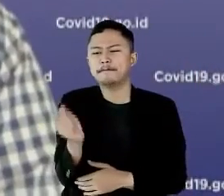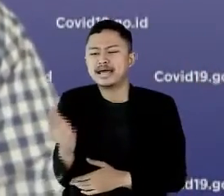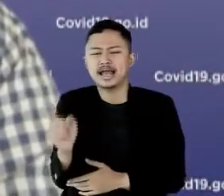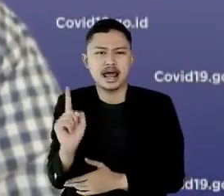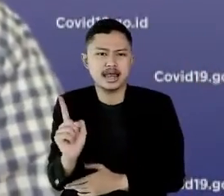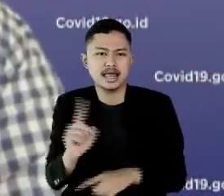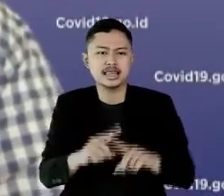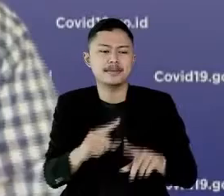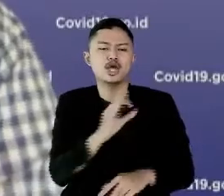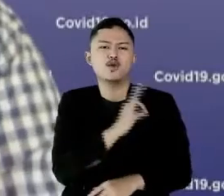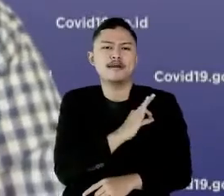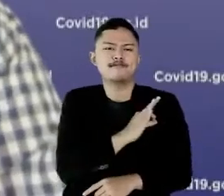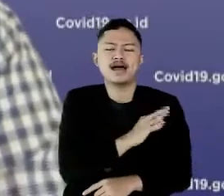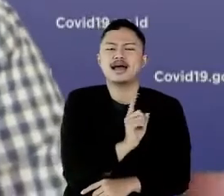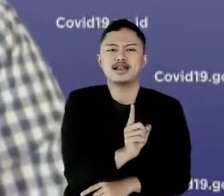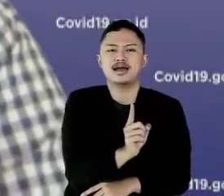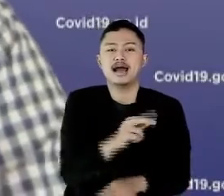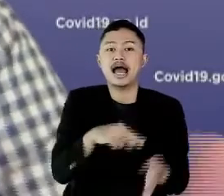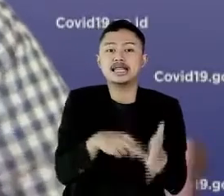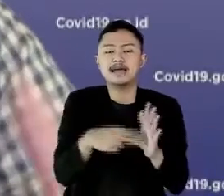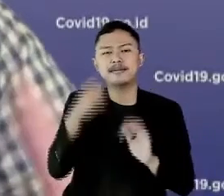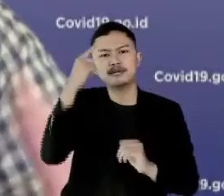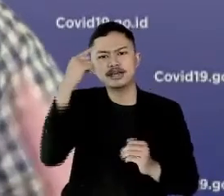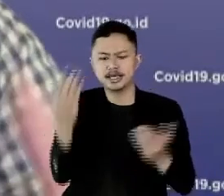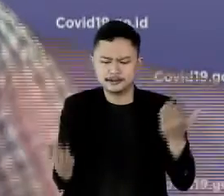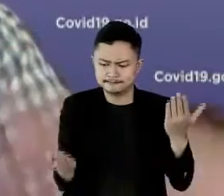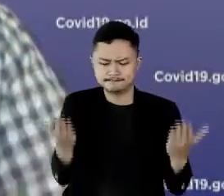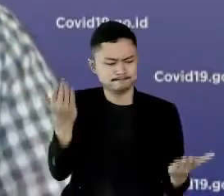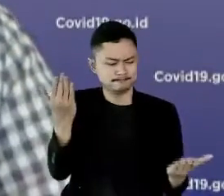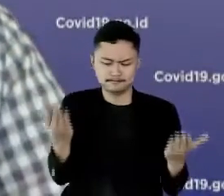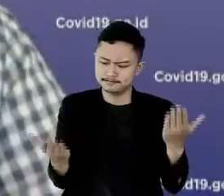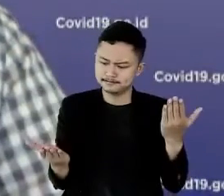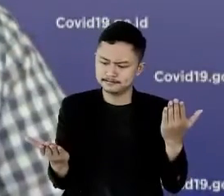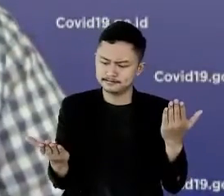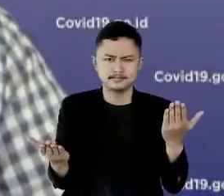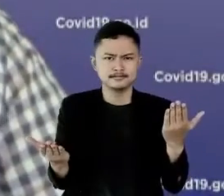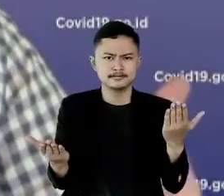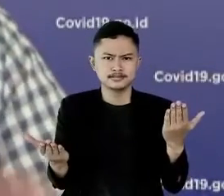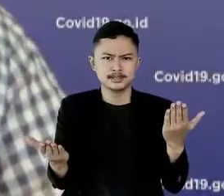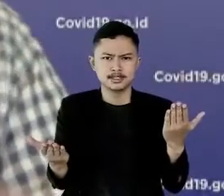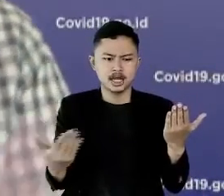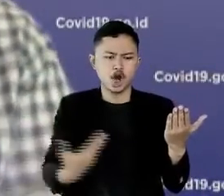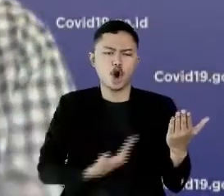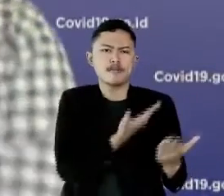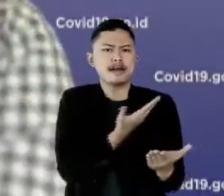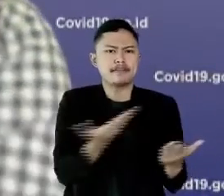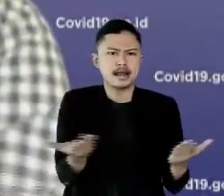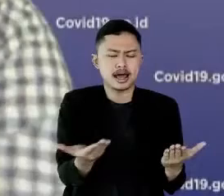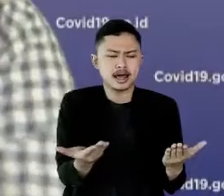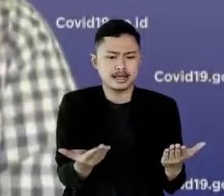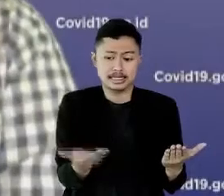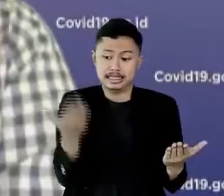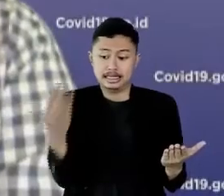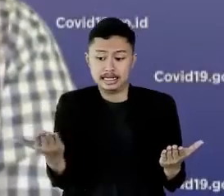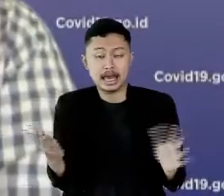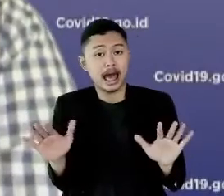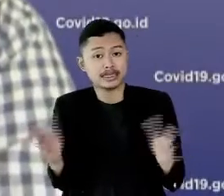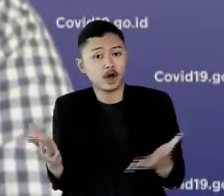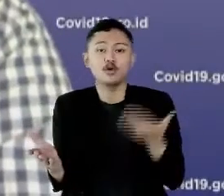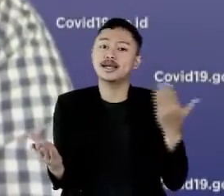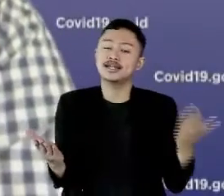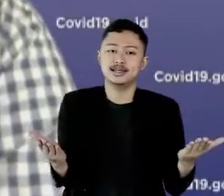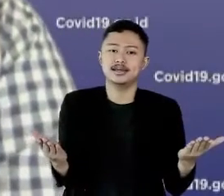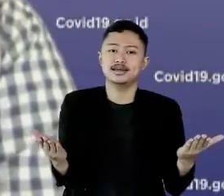kita secara sederhana menimbang-nimbang apa yang perlu saya lakukan, saya korbankan, tetapi kemudian apa yang bisa saya dapatkan.